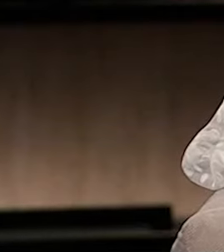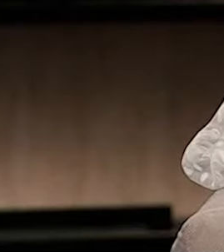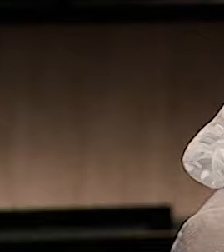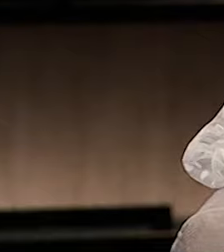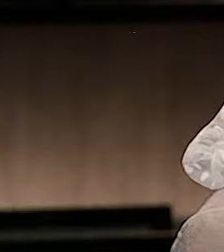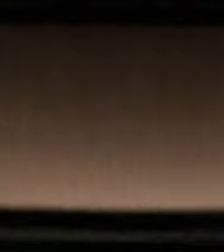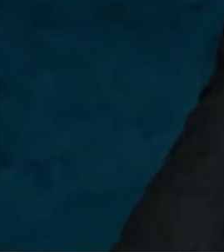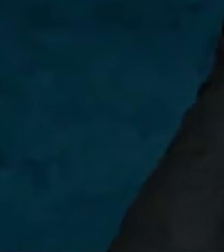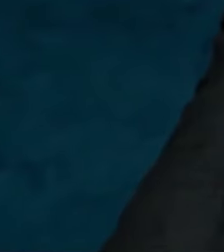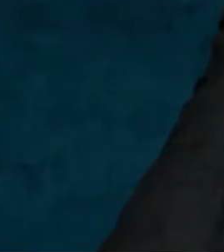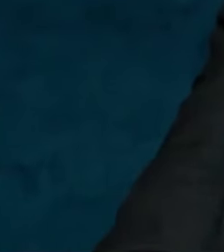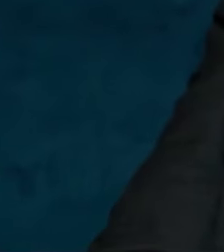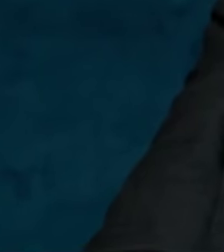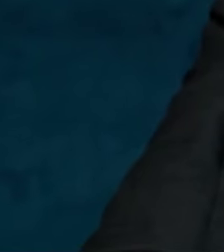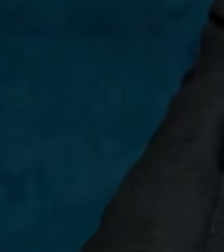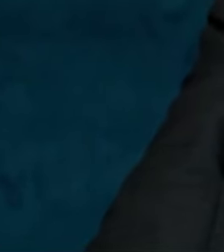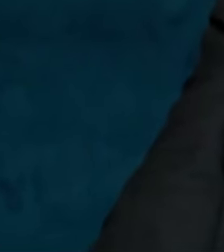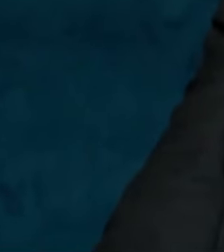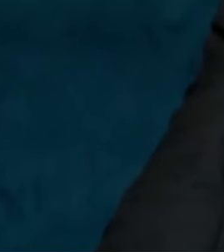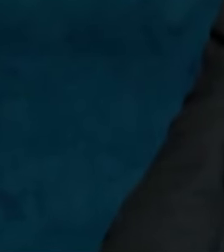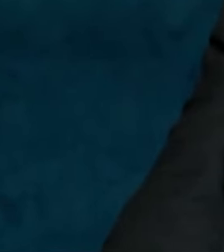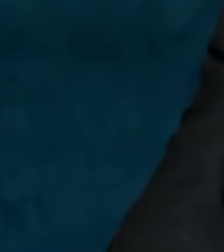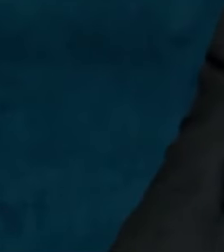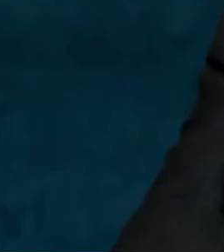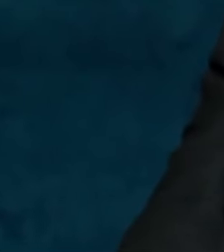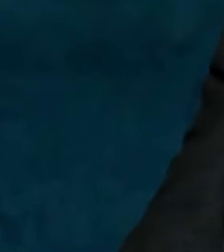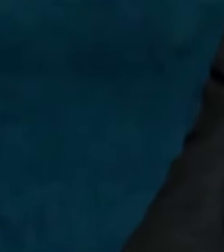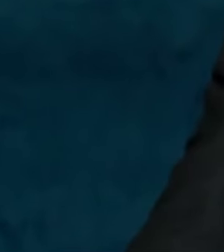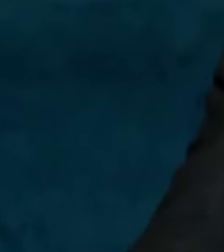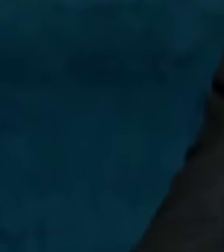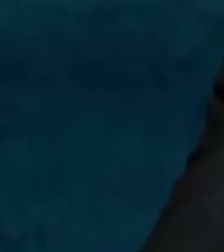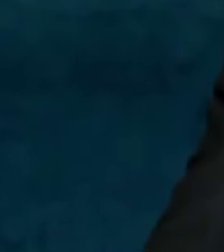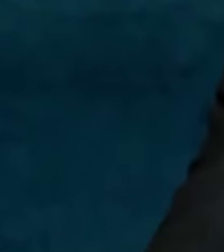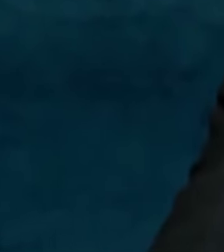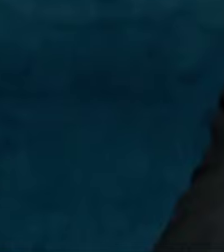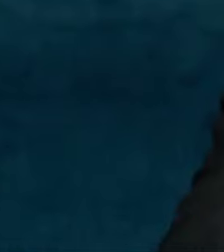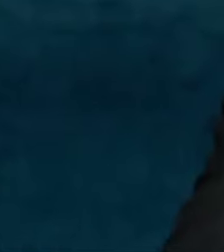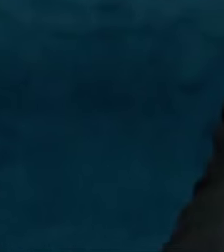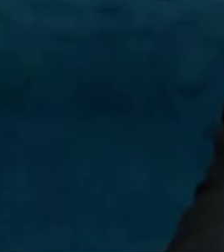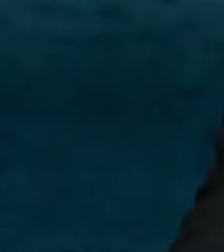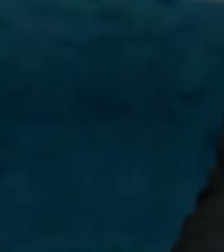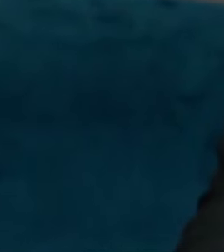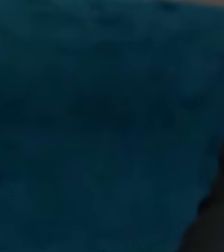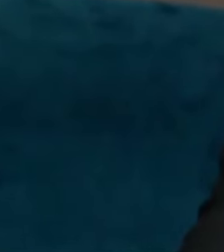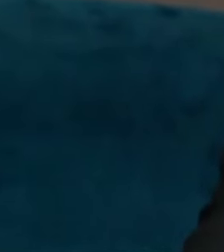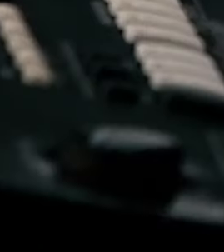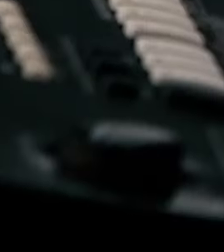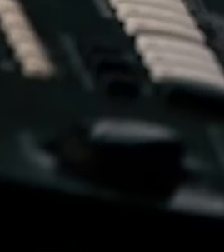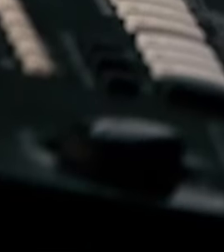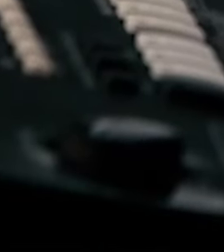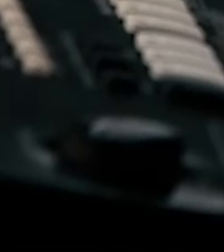حبيت على عبد الحليم؟ مفيش حد فينا ما مرش بتجربه مع عبد الحليم في اغنيه من اغانيه.